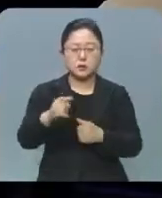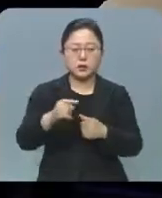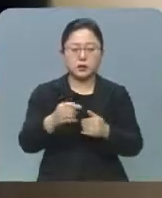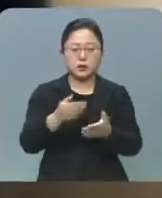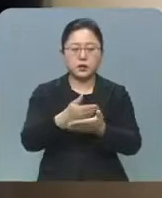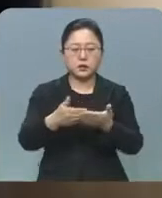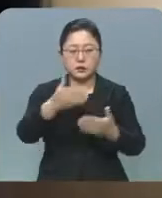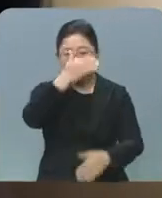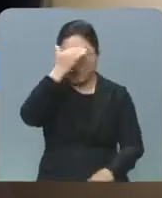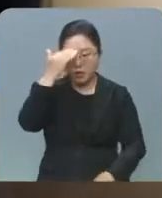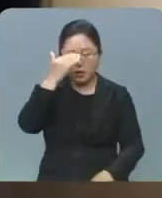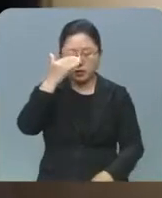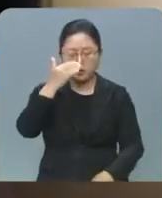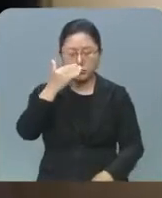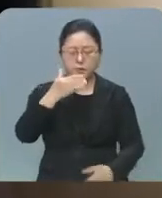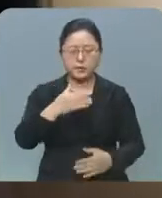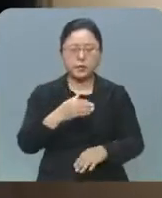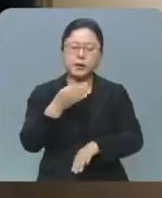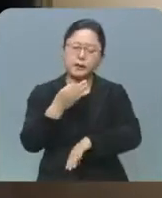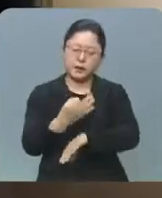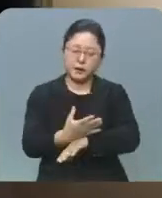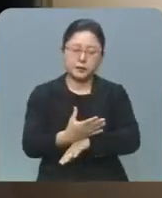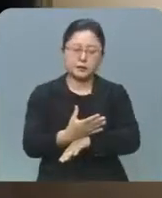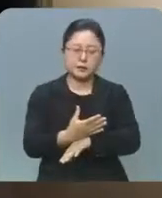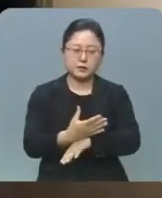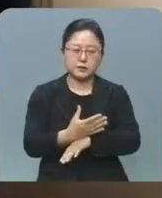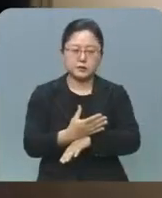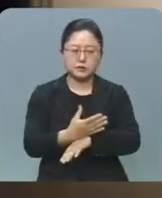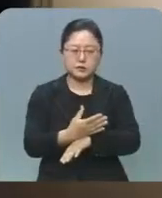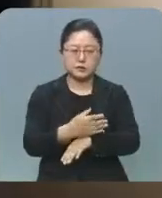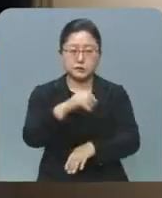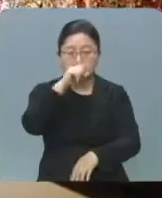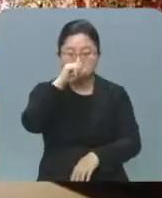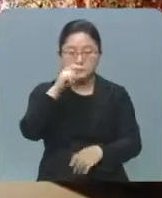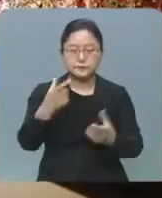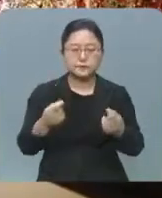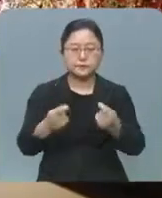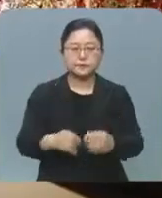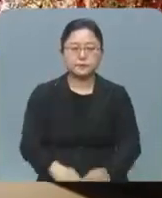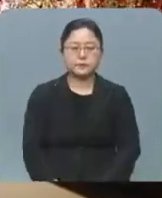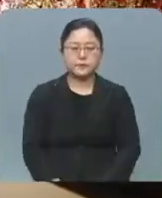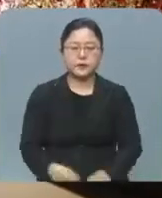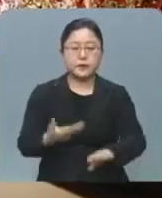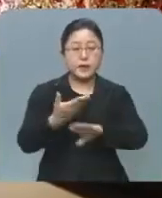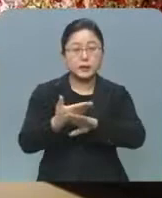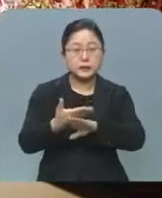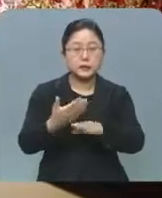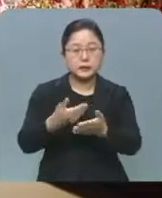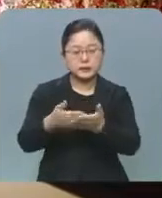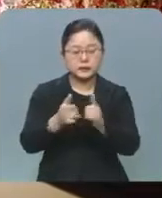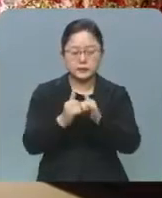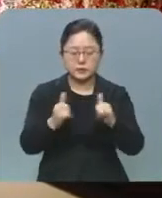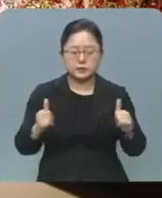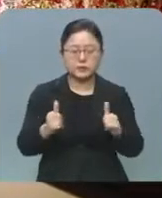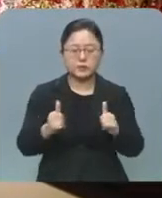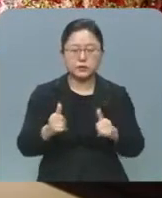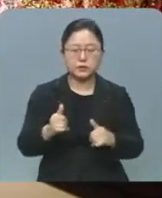관람할 수 있는 그런 그 편의성이 대단히 지금 그 좋고요. 다른 작가들도